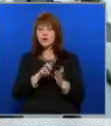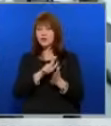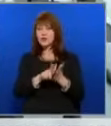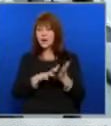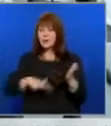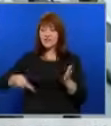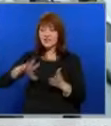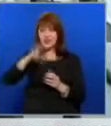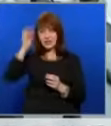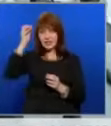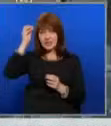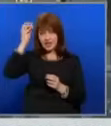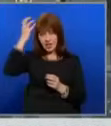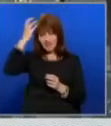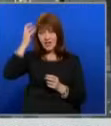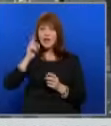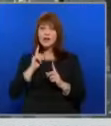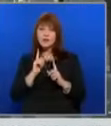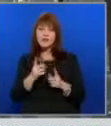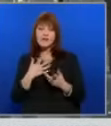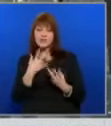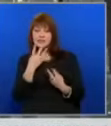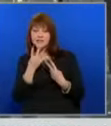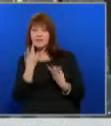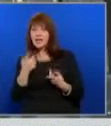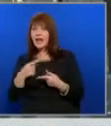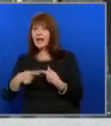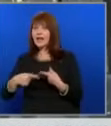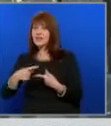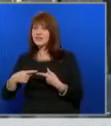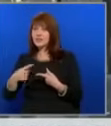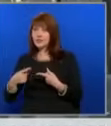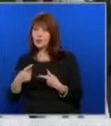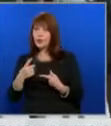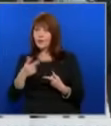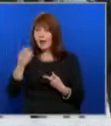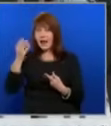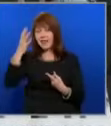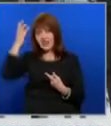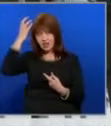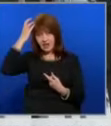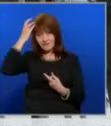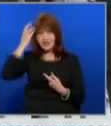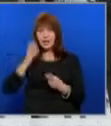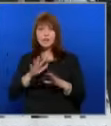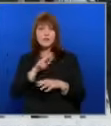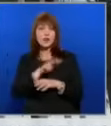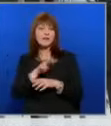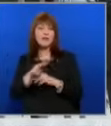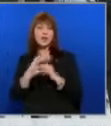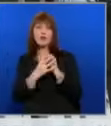в този дух трябва да очертае ролята на развитие на развиващите се страни в този процес. Според наблюдатели в